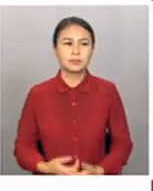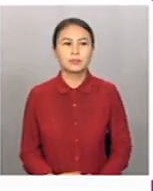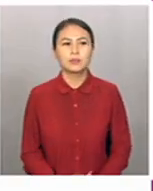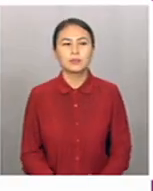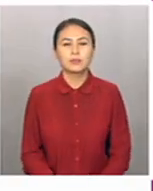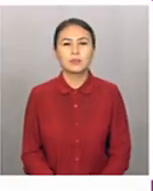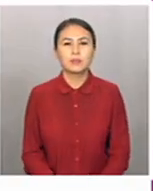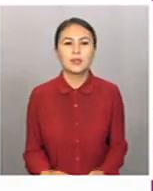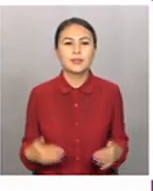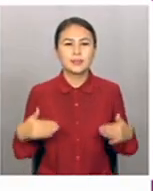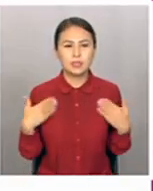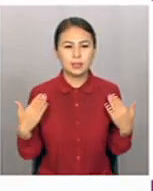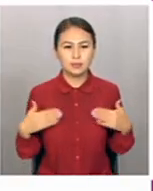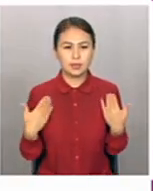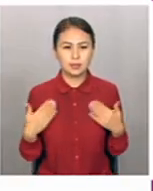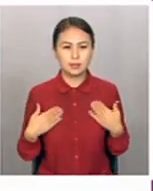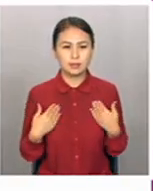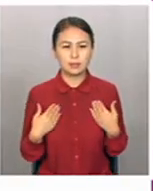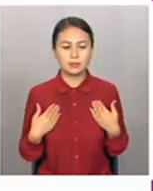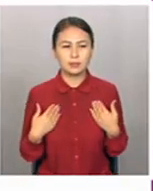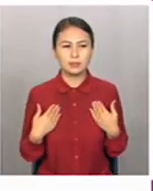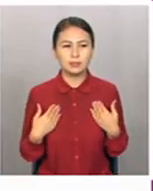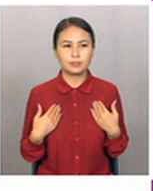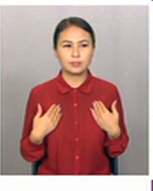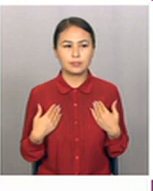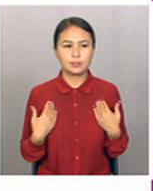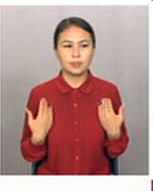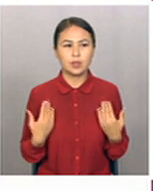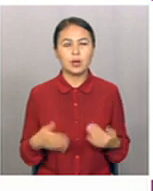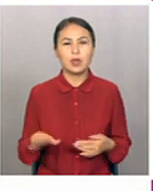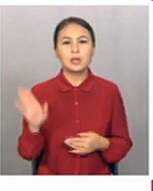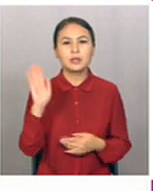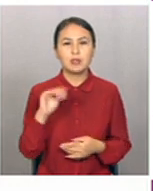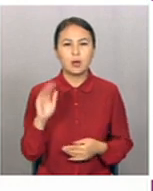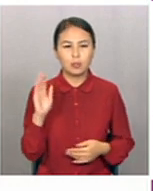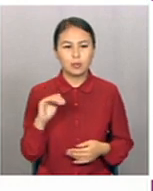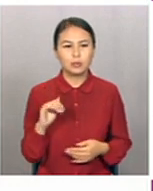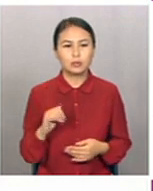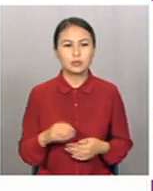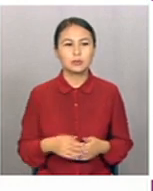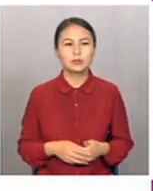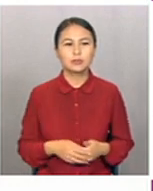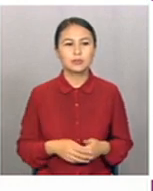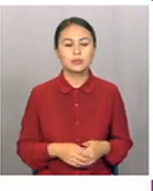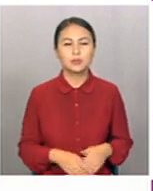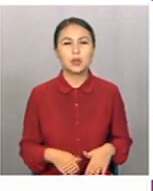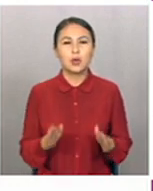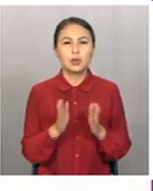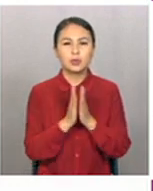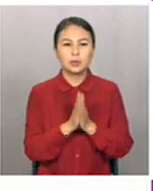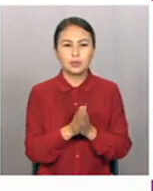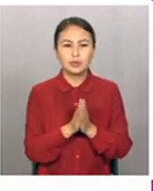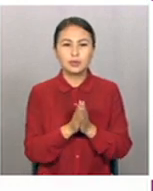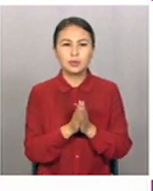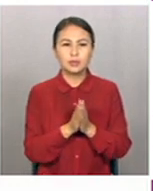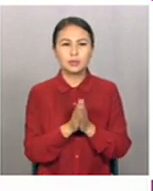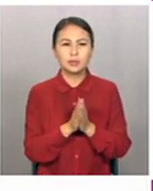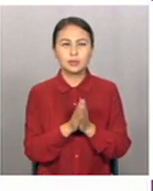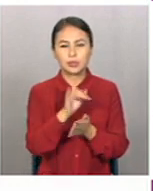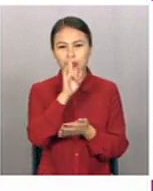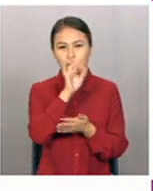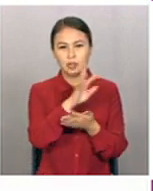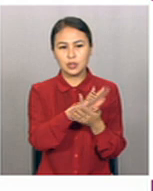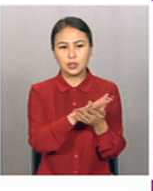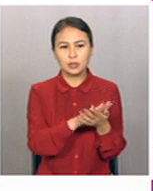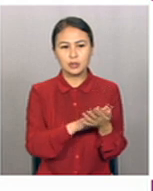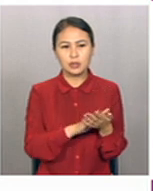топтастырайық. Сәлеметсіз бе деген сөз үйреніпті. Сау болыңыз, өтінемін,